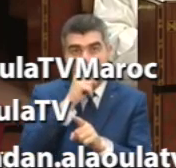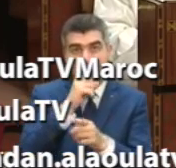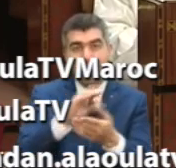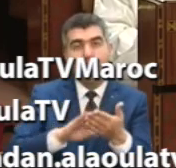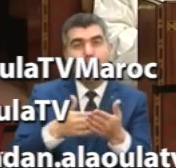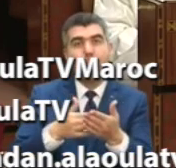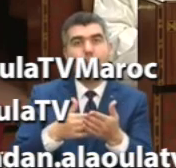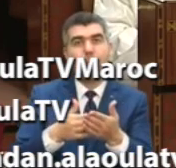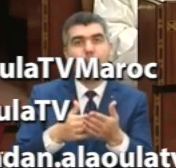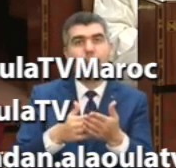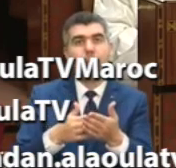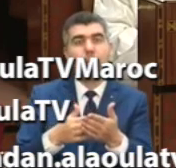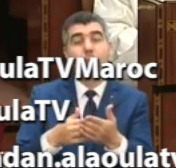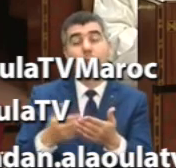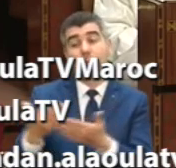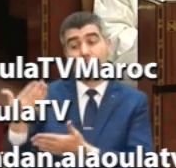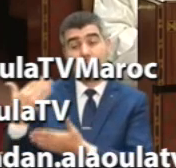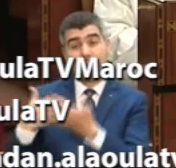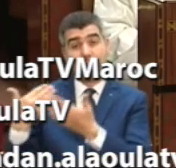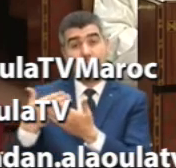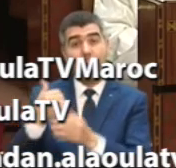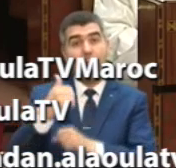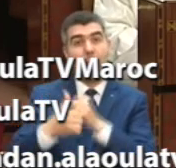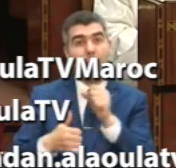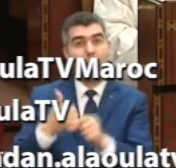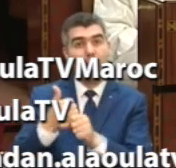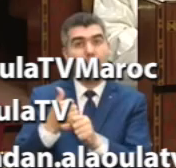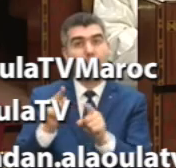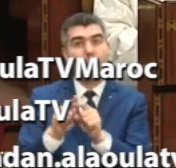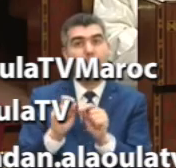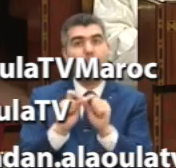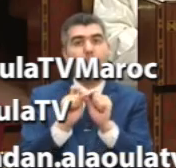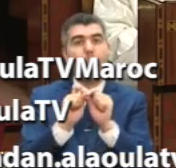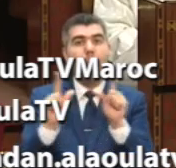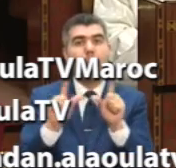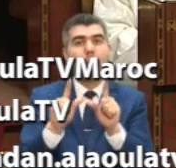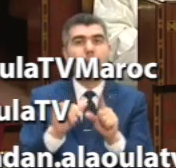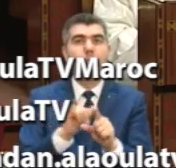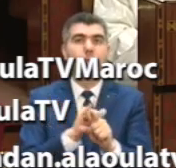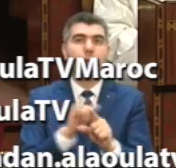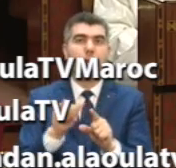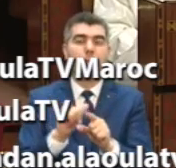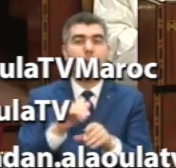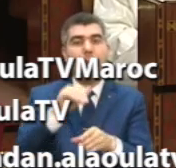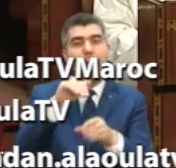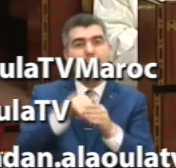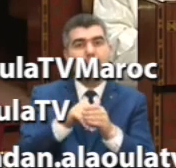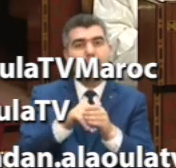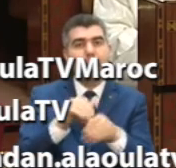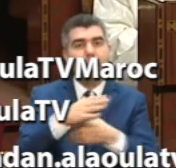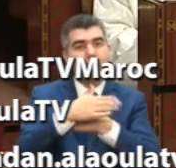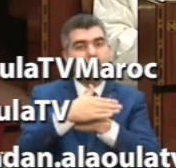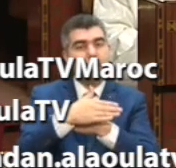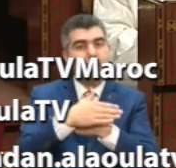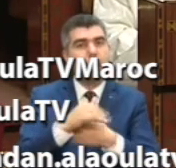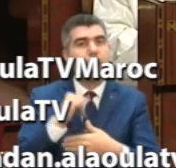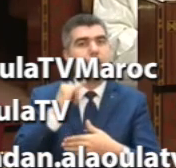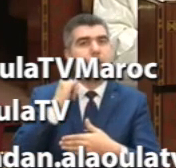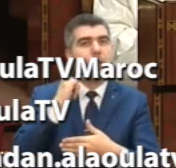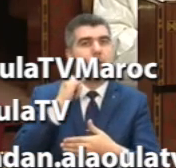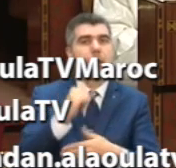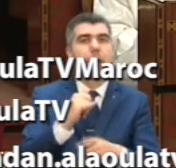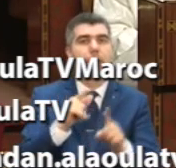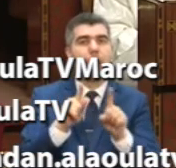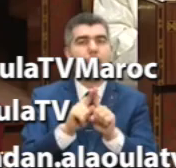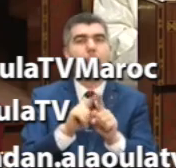من العبث، استمرينا في سنوات وحنا كنشوفوا عبث واضح ما غنقبلوهش، التجمع ما غيقبلش هذا الشيء، غيستمر يدافع على